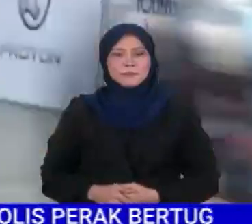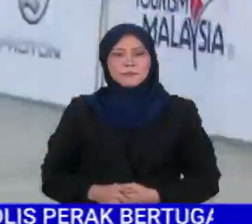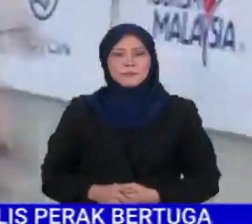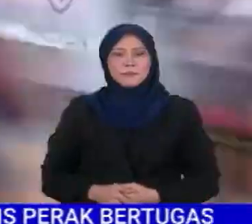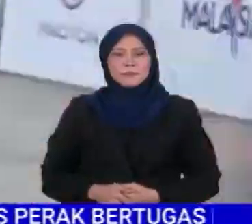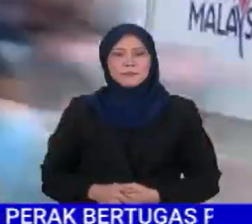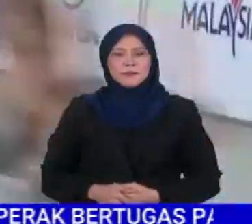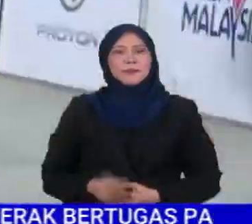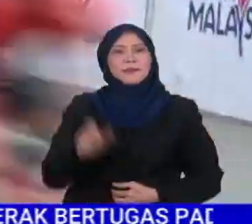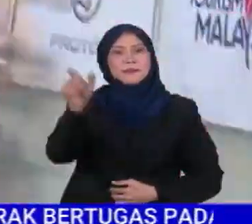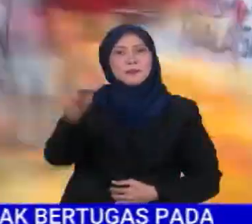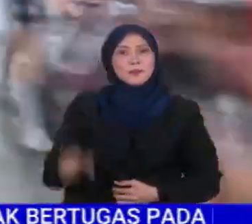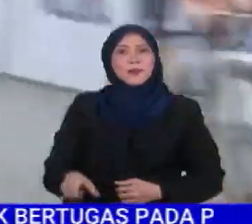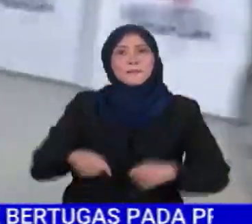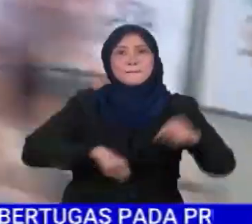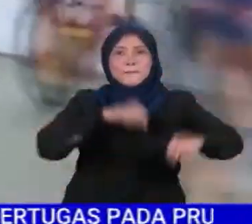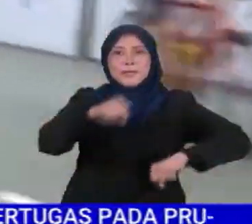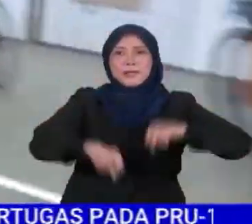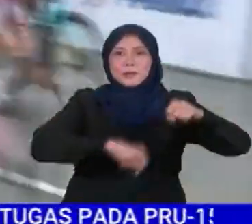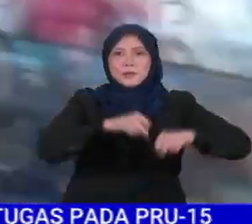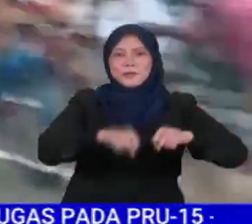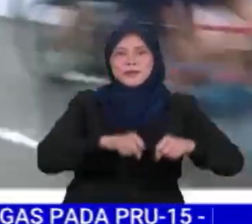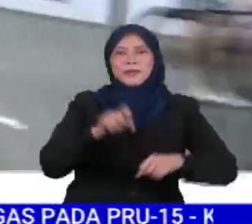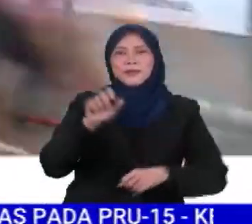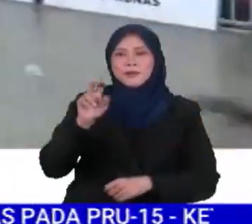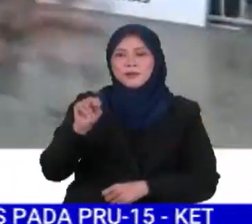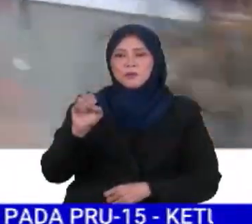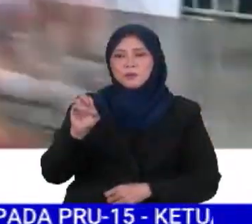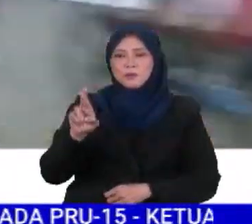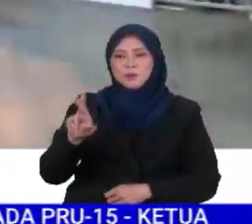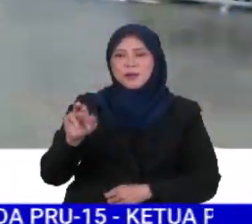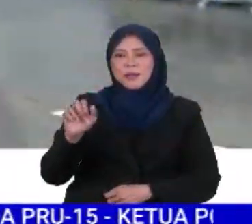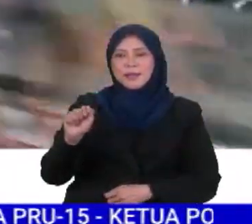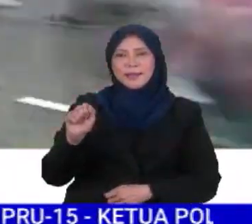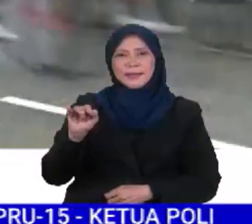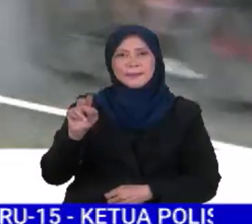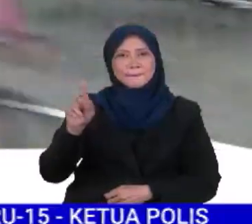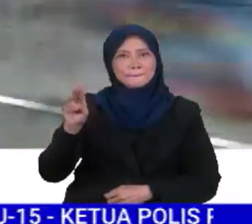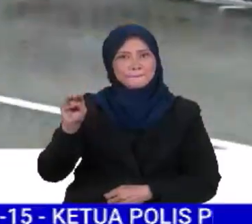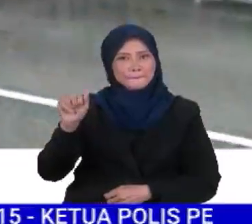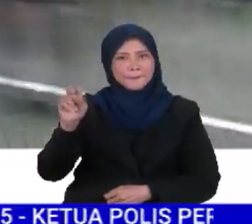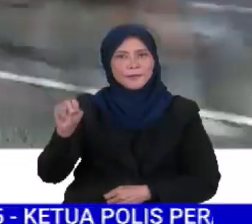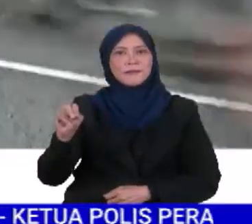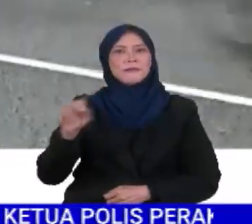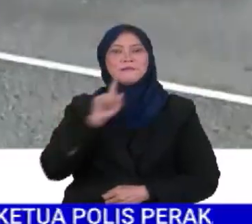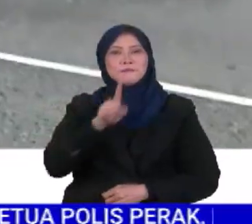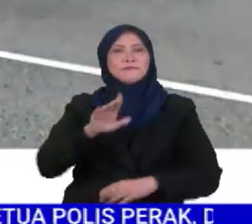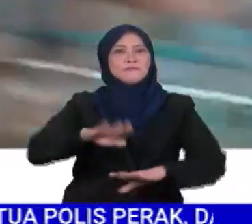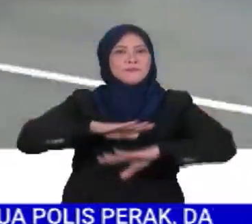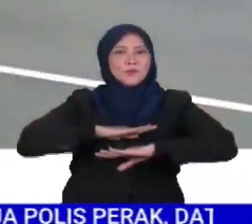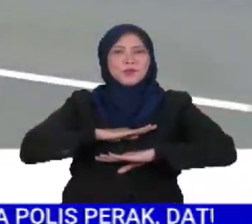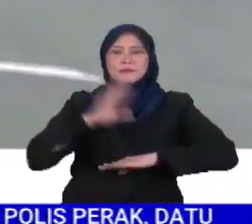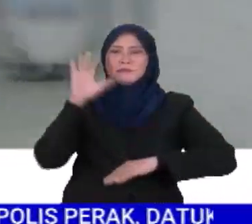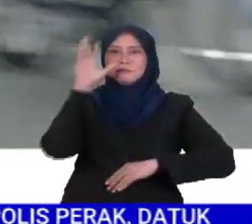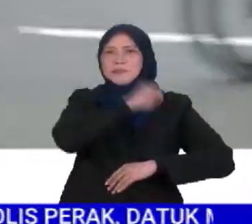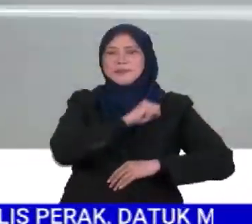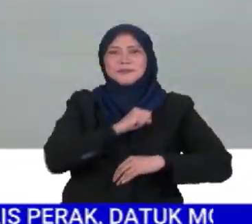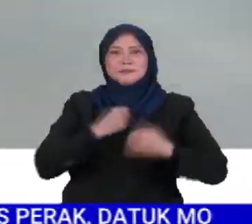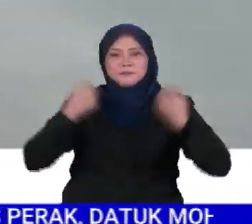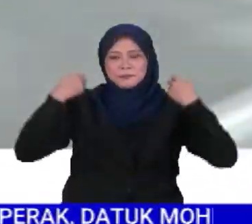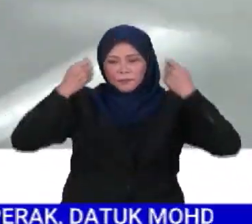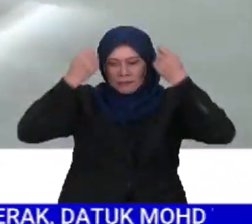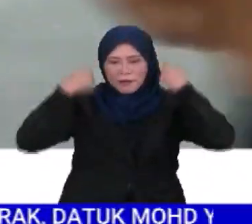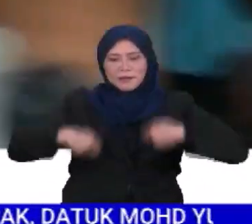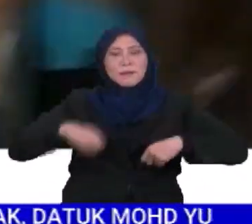Sementara itu, bagi seorang lagi pelumba TSG, Nur Aiman Zarif, dia tetap berpuas hati walaupun terlepas peluang menyarung jersi merah